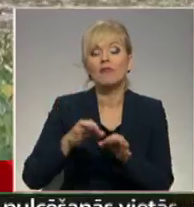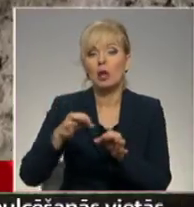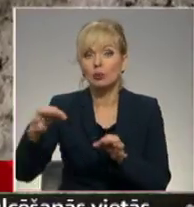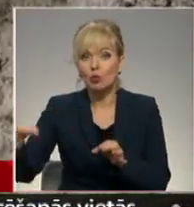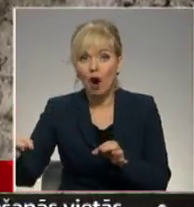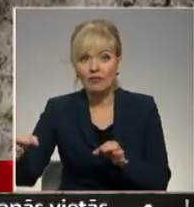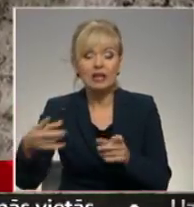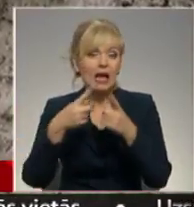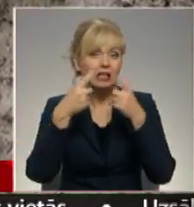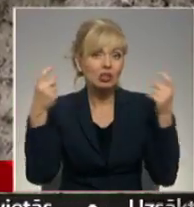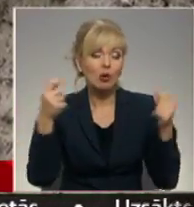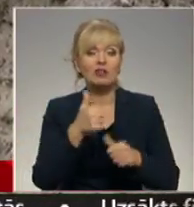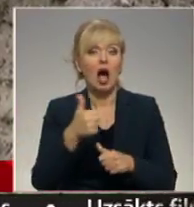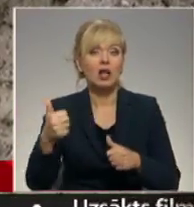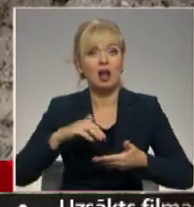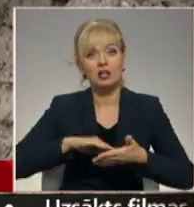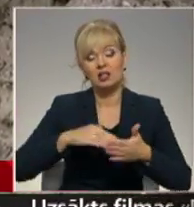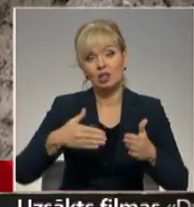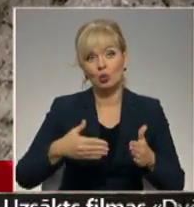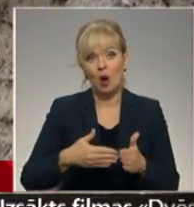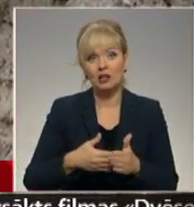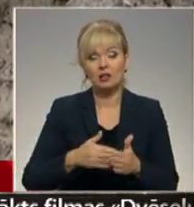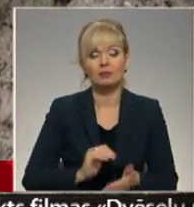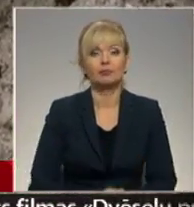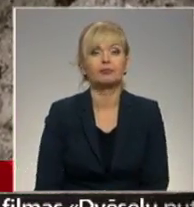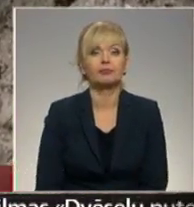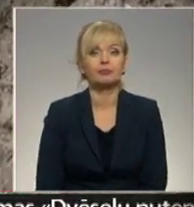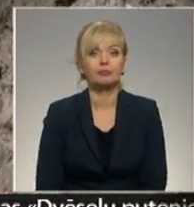novadiem, kuros izsludināta ārkārtas situācija. Sanda Baumana, Reinis Žagariņš, Vidzemes televīzija.